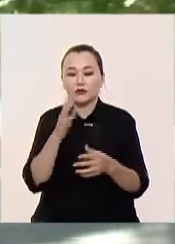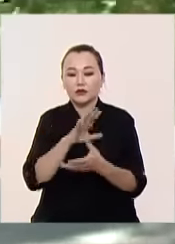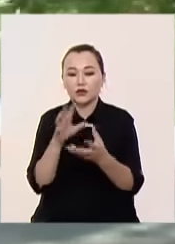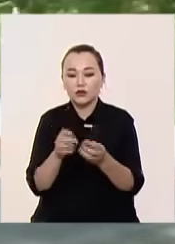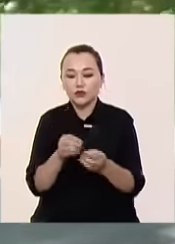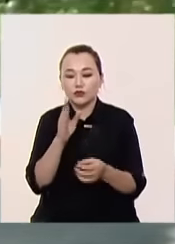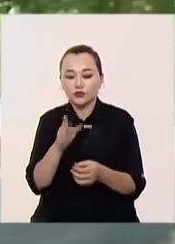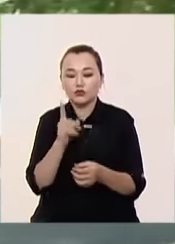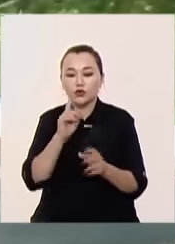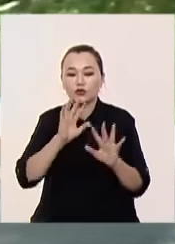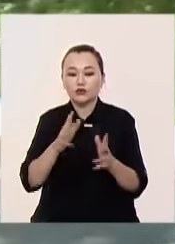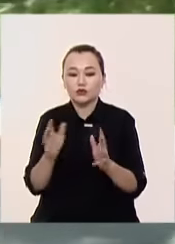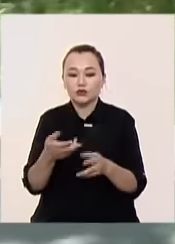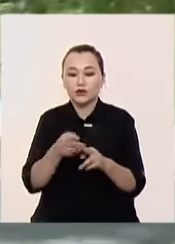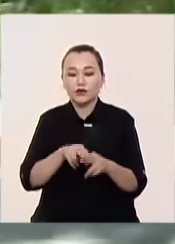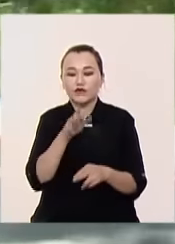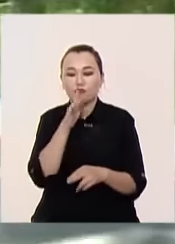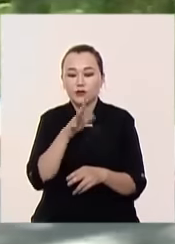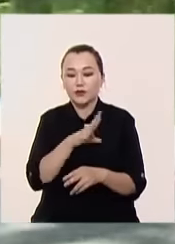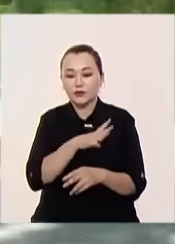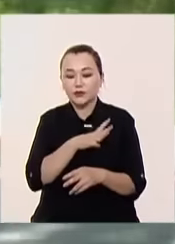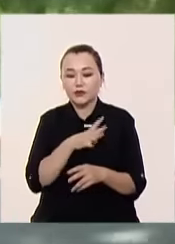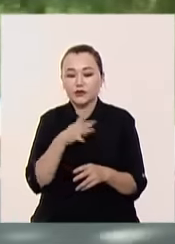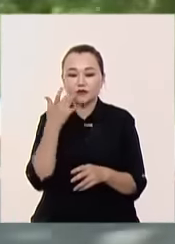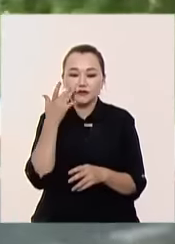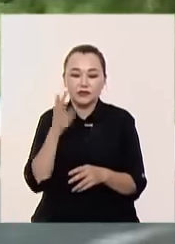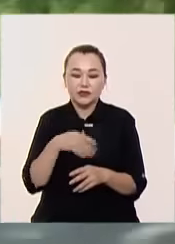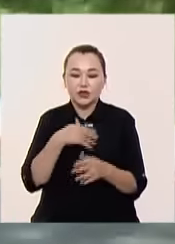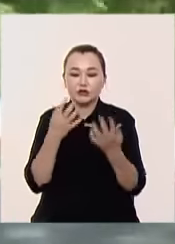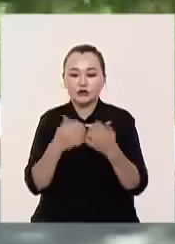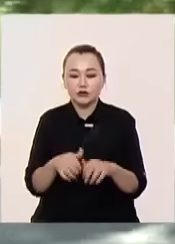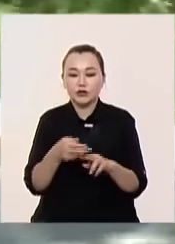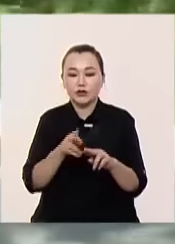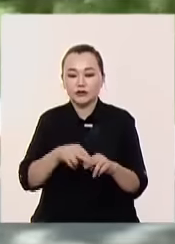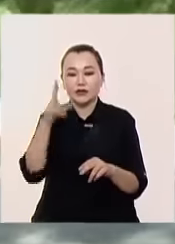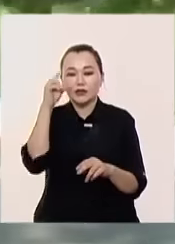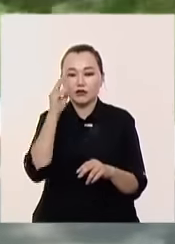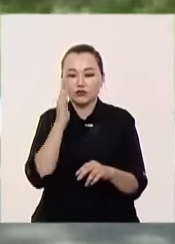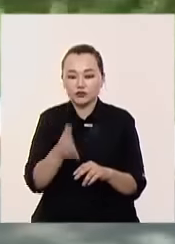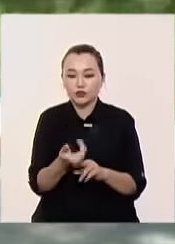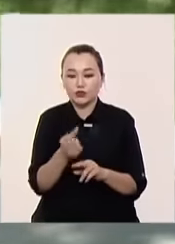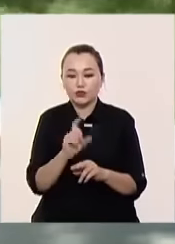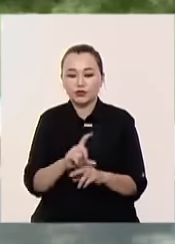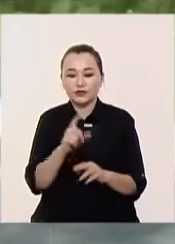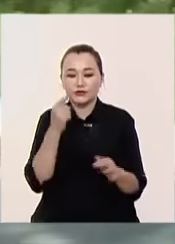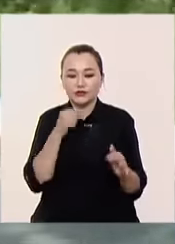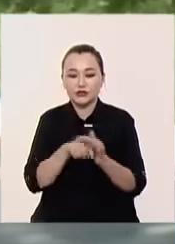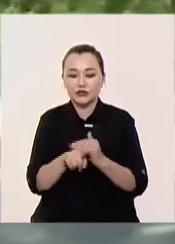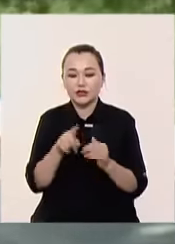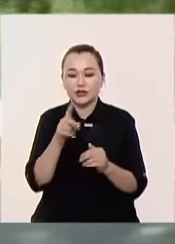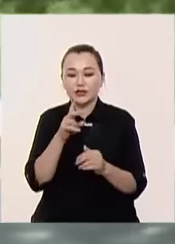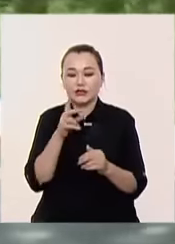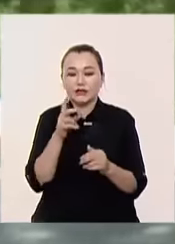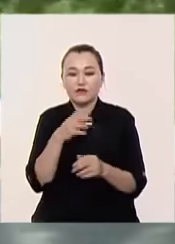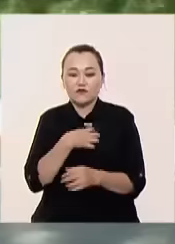итоги, что произошло за этот период. Вот. И всегда я считаю, что эта дата, она будет очень значительная,